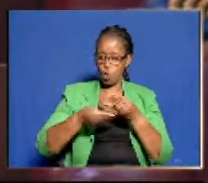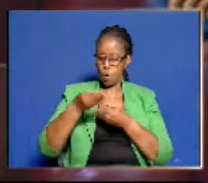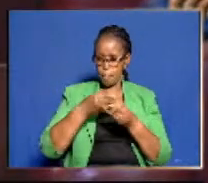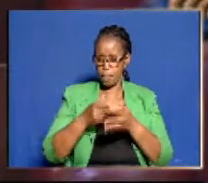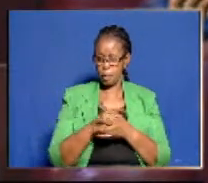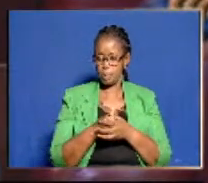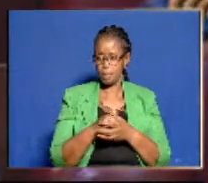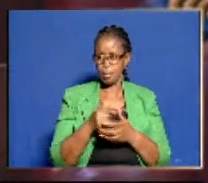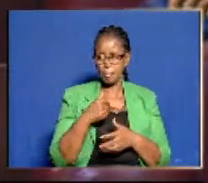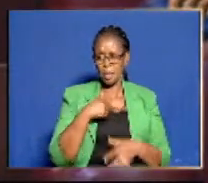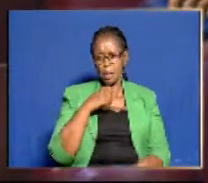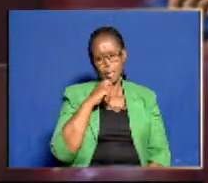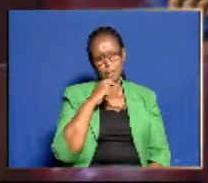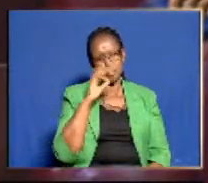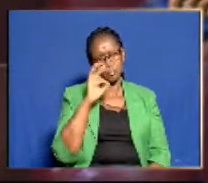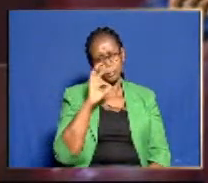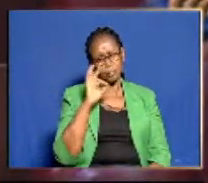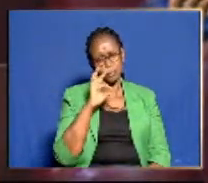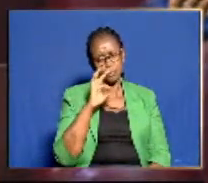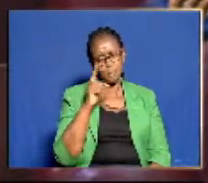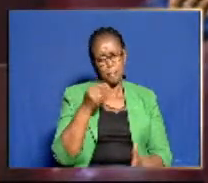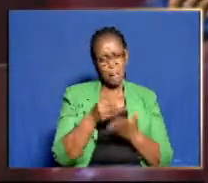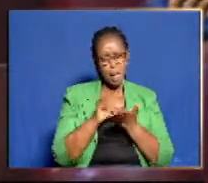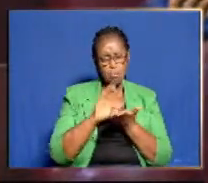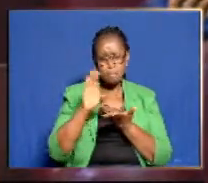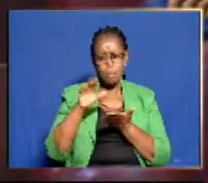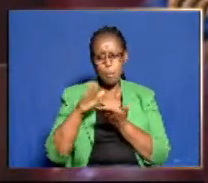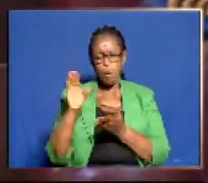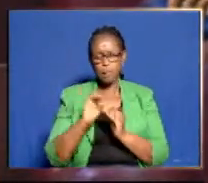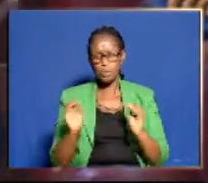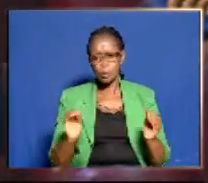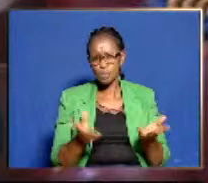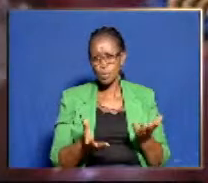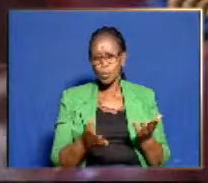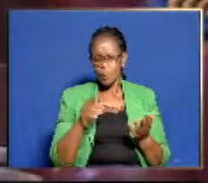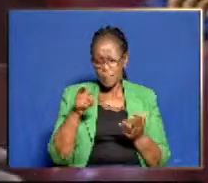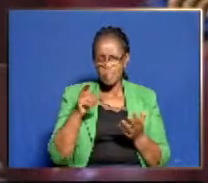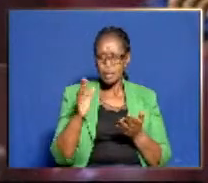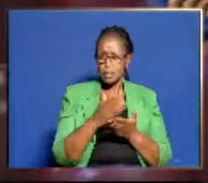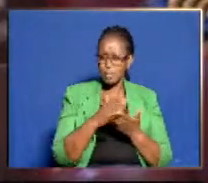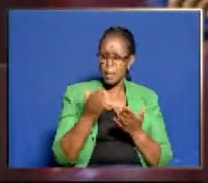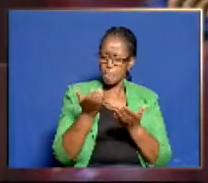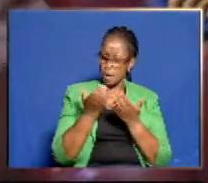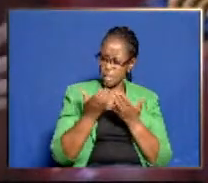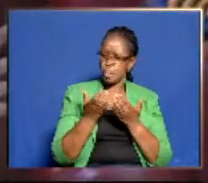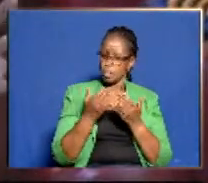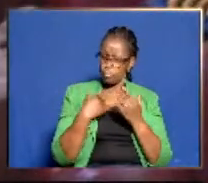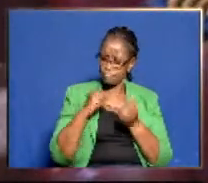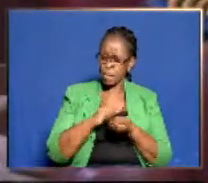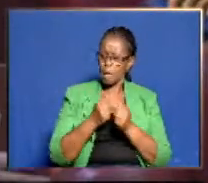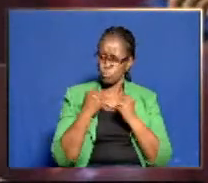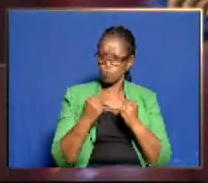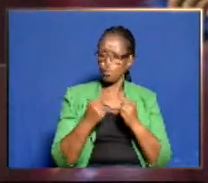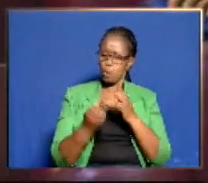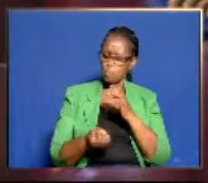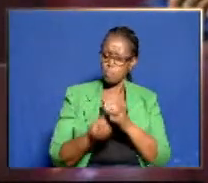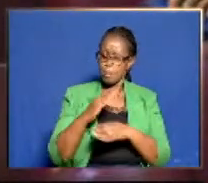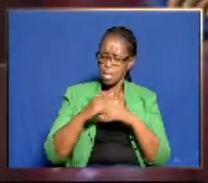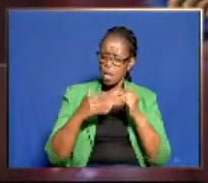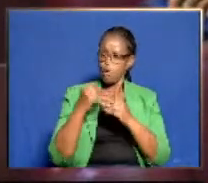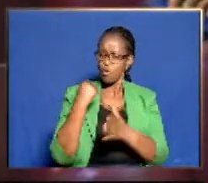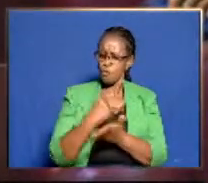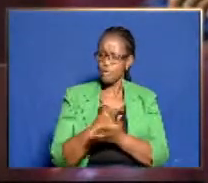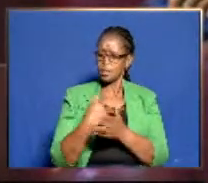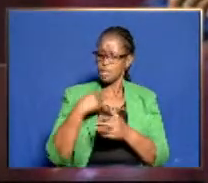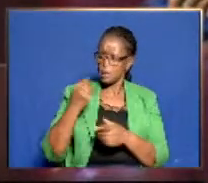nashangaa hapa hakuna pesa nyingi. Wizara hii inafaa kujijenga sasa. Inafaa kuwa na maofisi, inafaa kila kaunti ambapo kuna upande